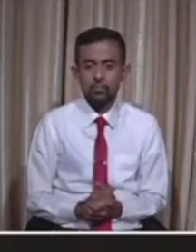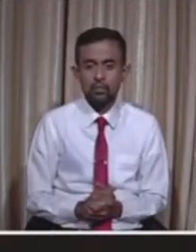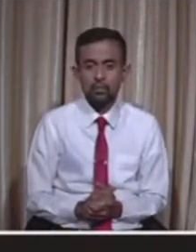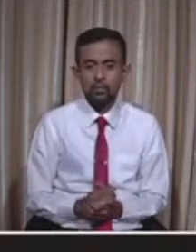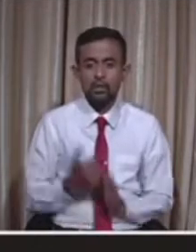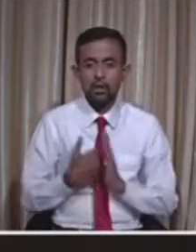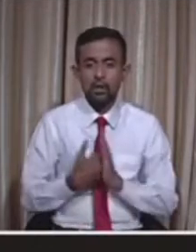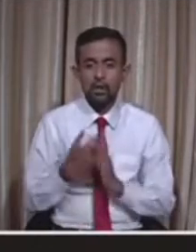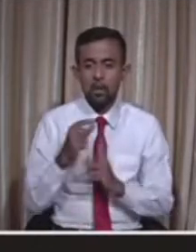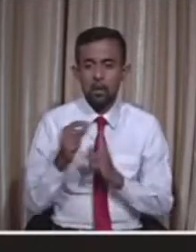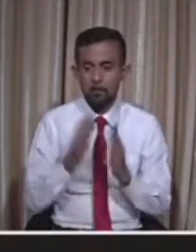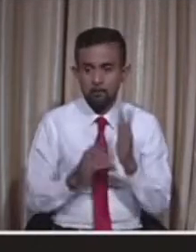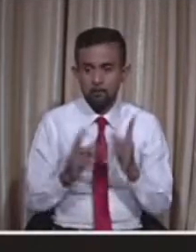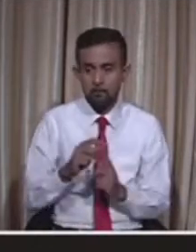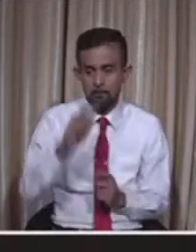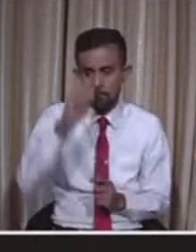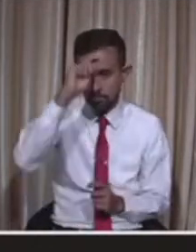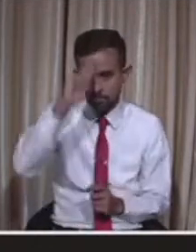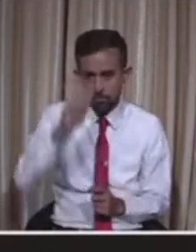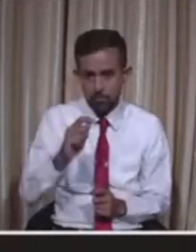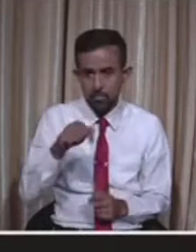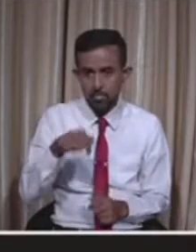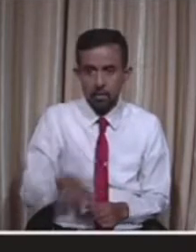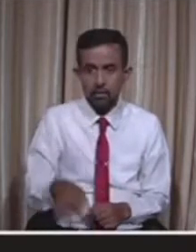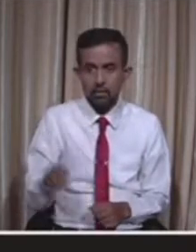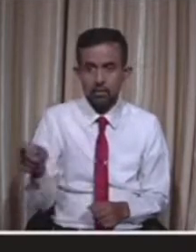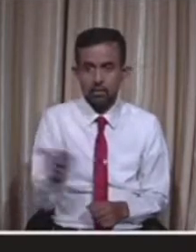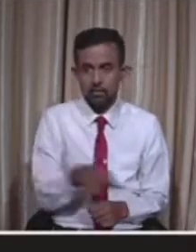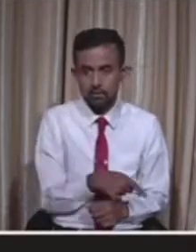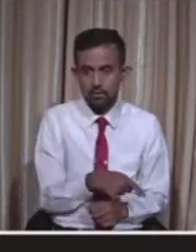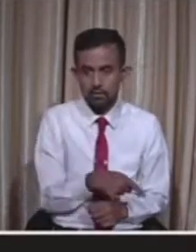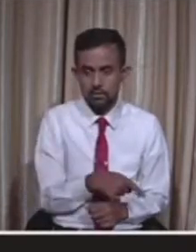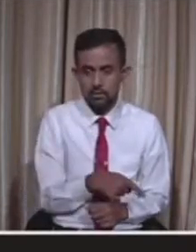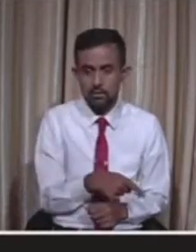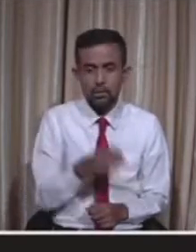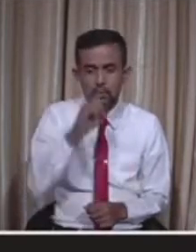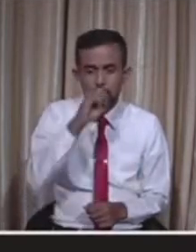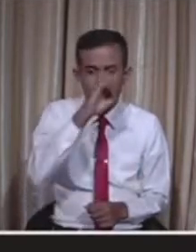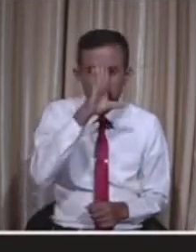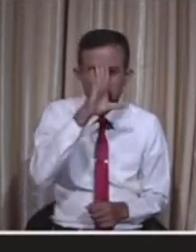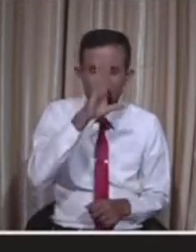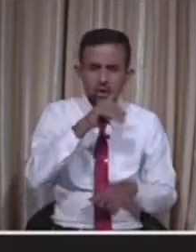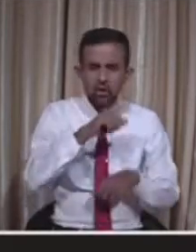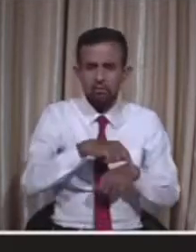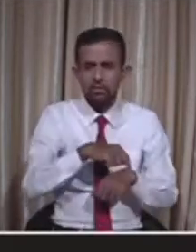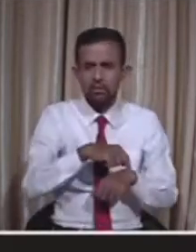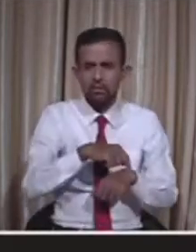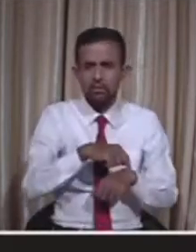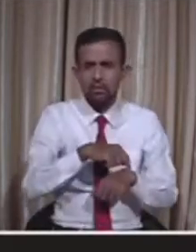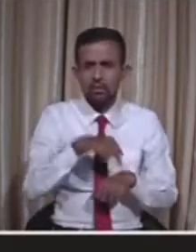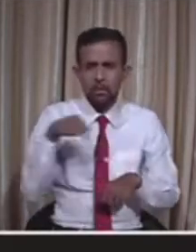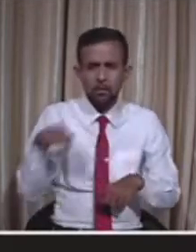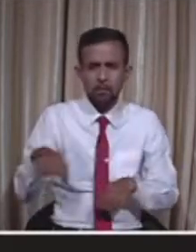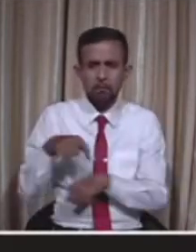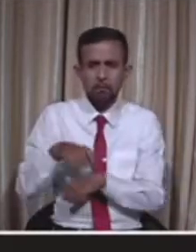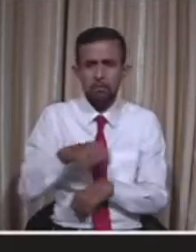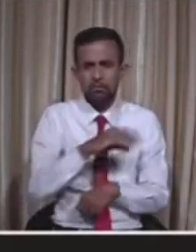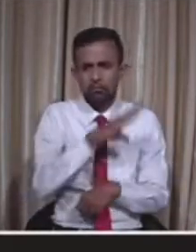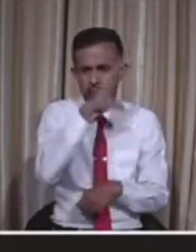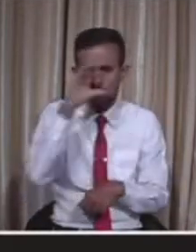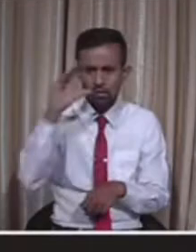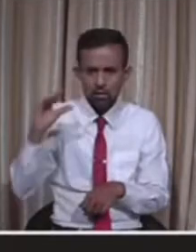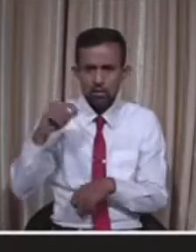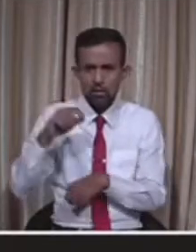garu mantumeni ada dawasi udayasana sita me mohota dakwamat